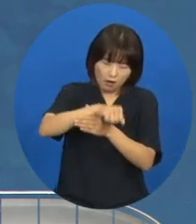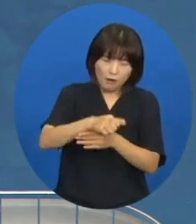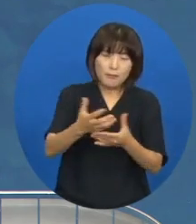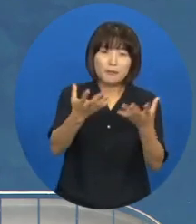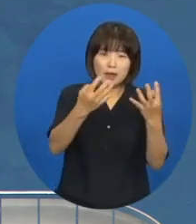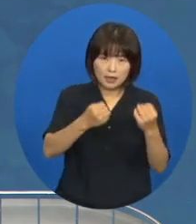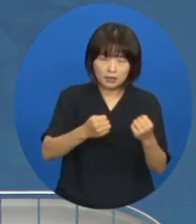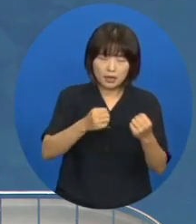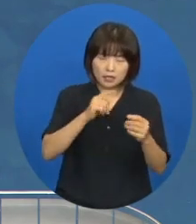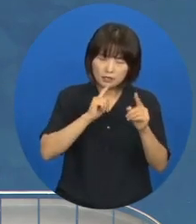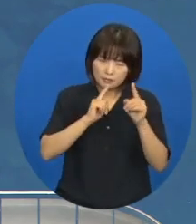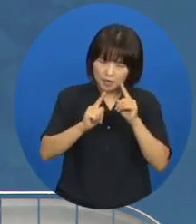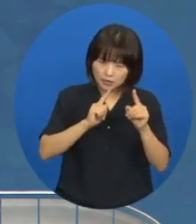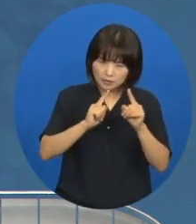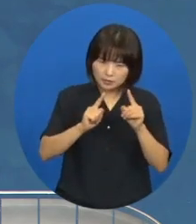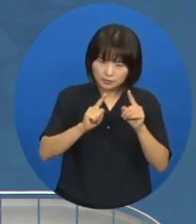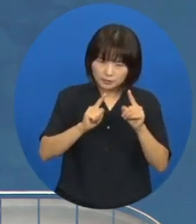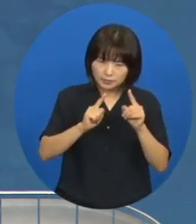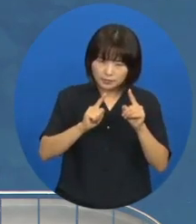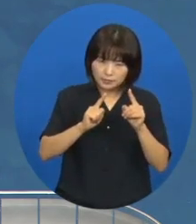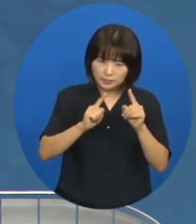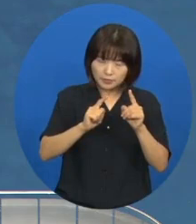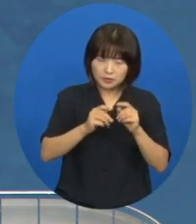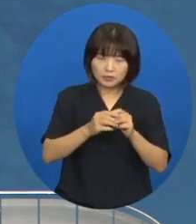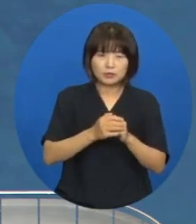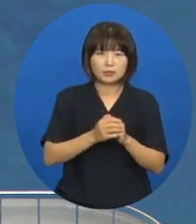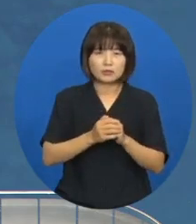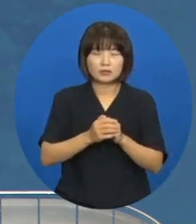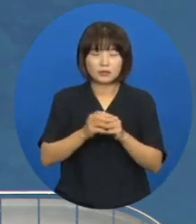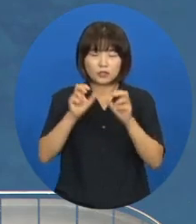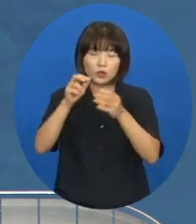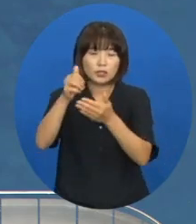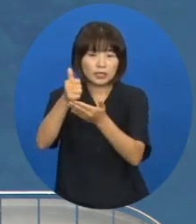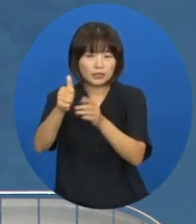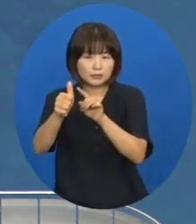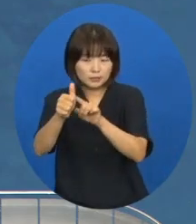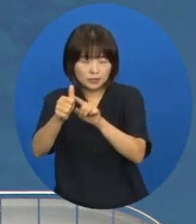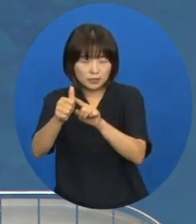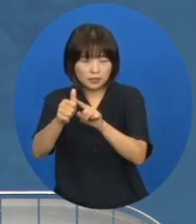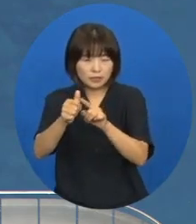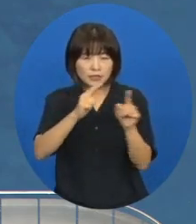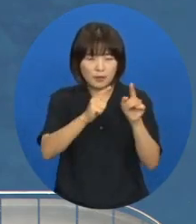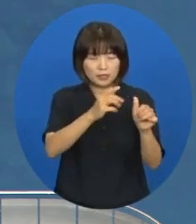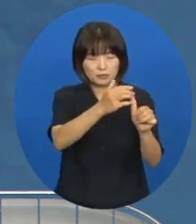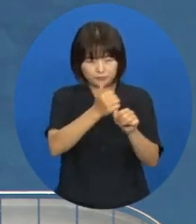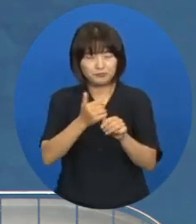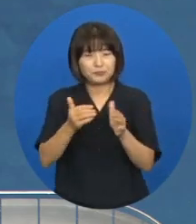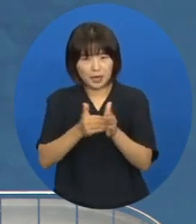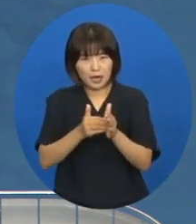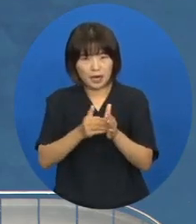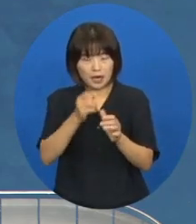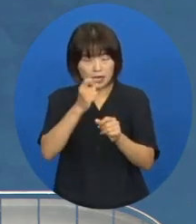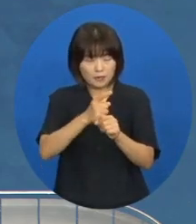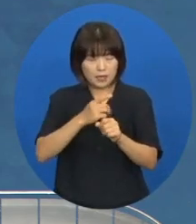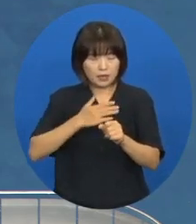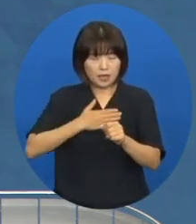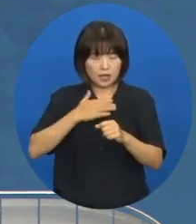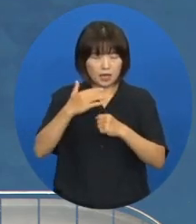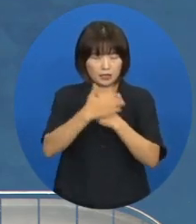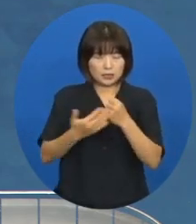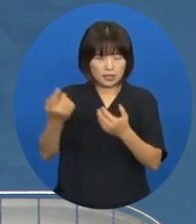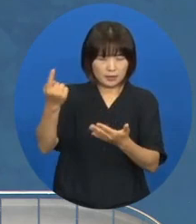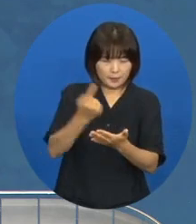그 말씀을 이 허드슨 테일러 선교사님이 말씀을 붙잡았어요. 이미 내게 이런 은혜가